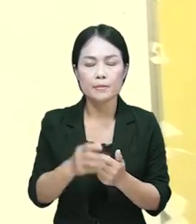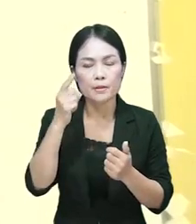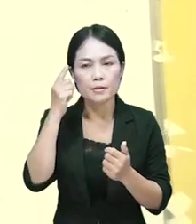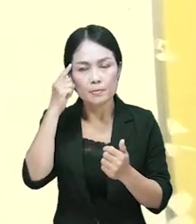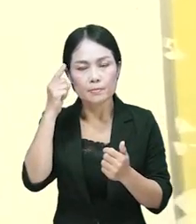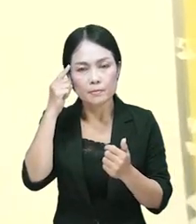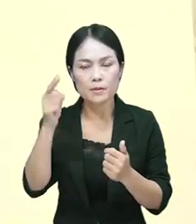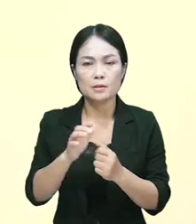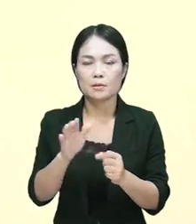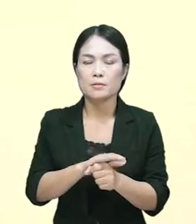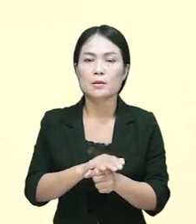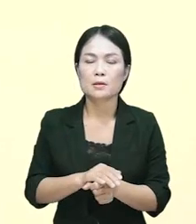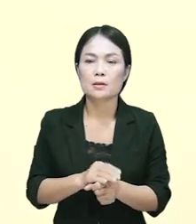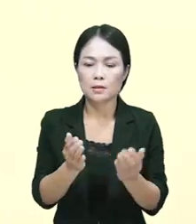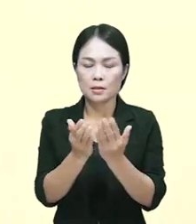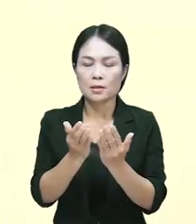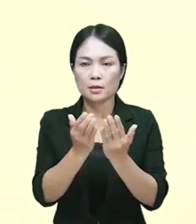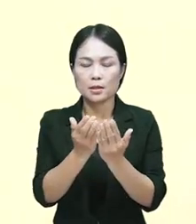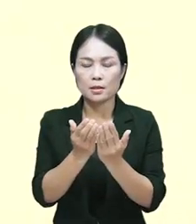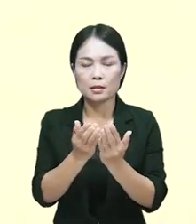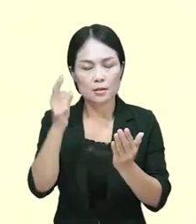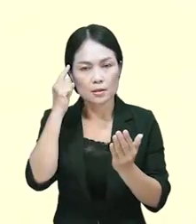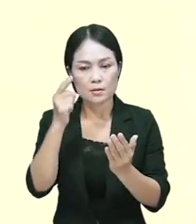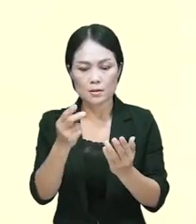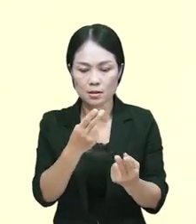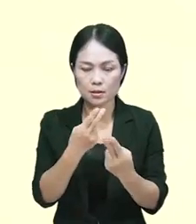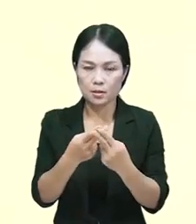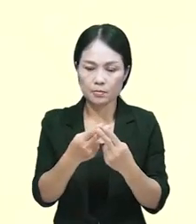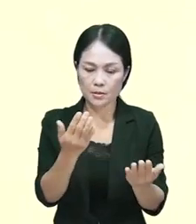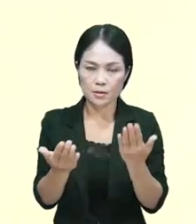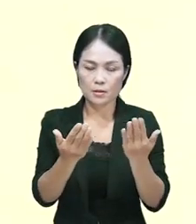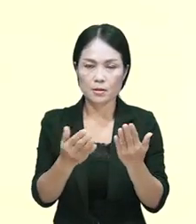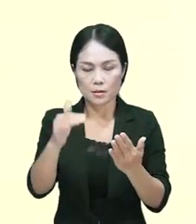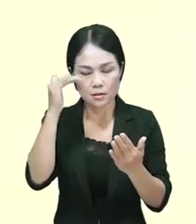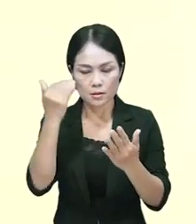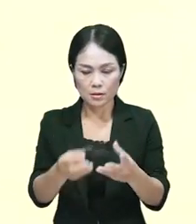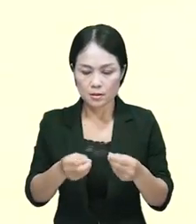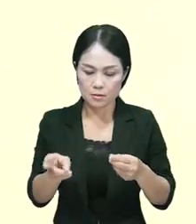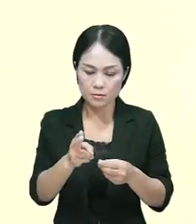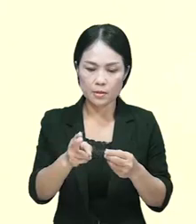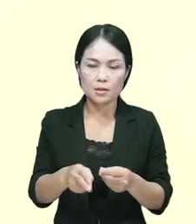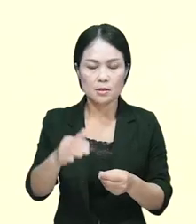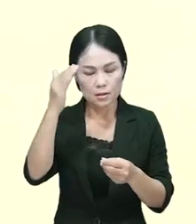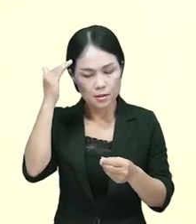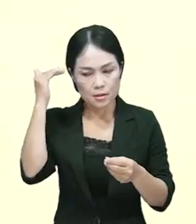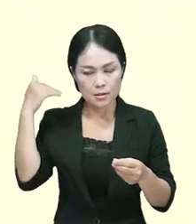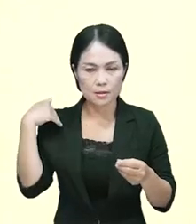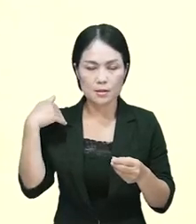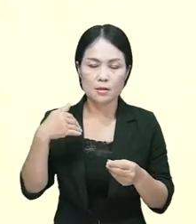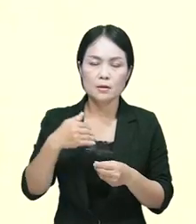មាននេះចប់បន្ទាប់ពីអានអត្ថបទចប់យើងអាចធ្វើការប៉ាន់ស្មានចម្លើយផ្ទៀងផ្ទាត់ណាកូនណាថាបរោះឲ្យអន្ទង់ទៅស្ត្រីជា